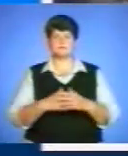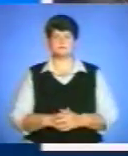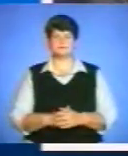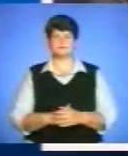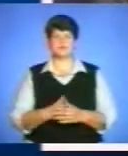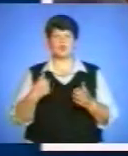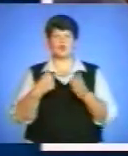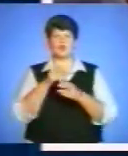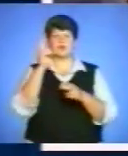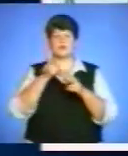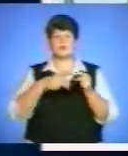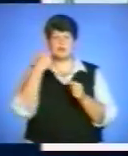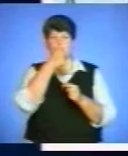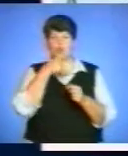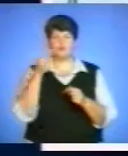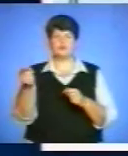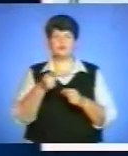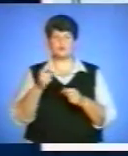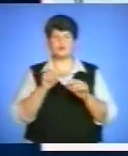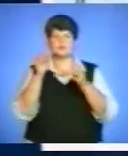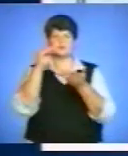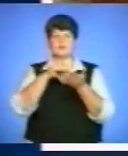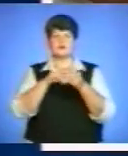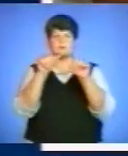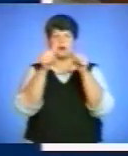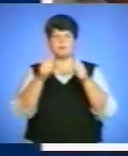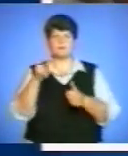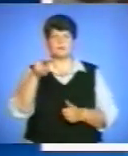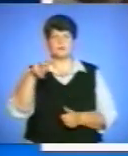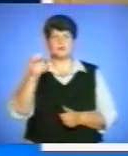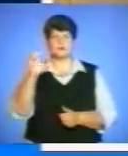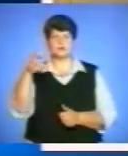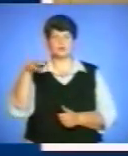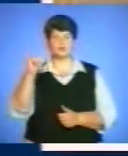До кінця року у Тернополі постане пам'ятник пластуну.